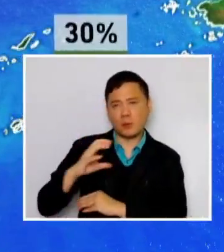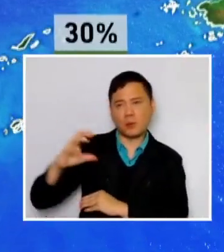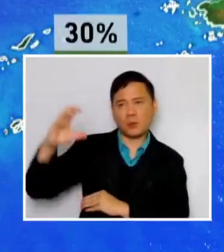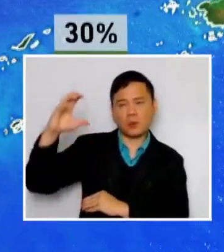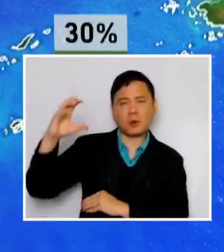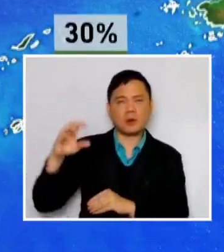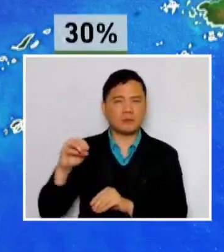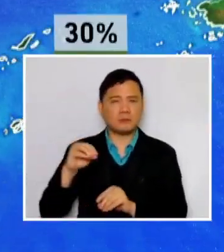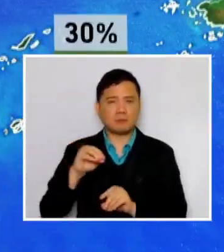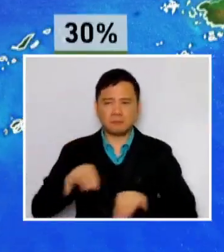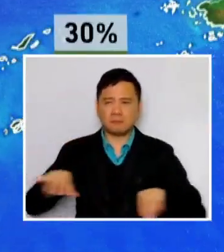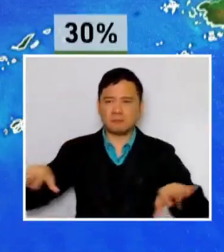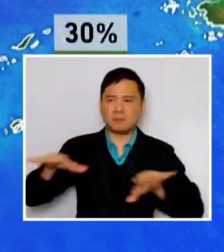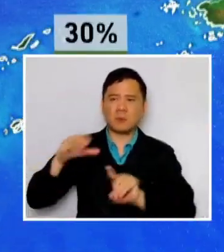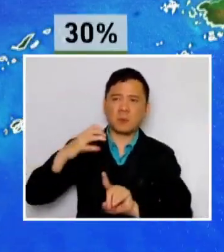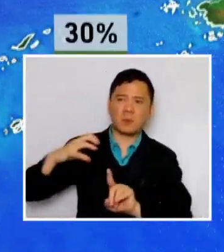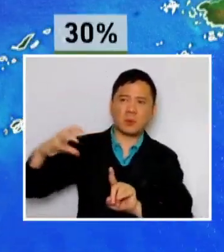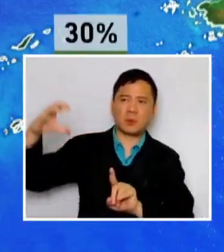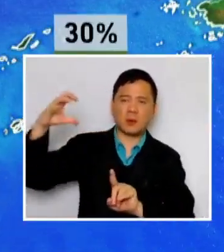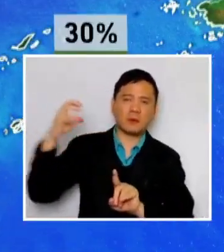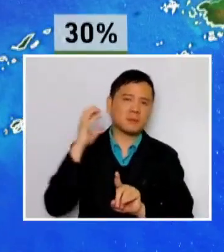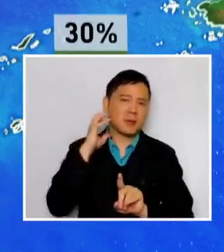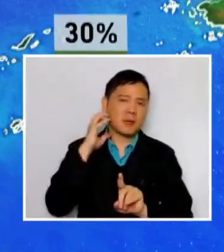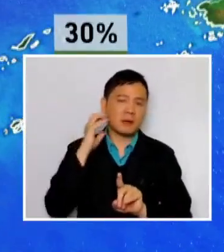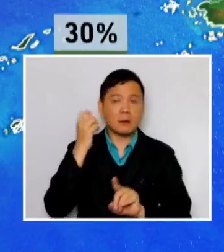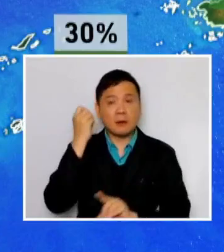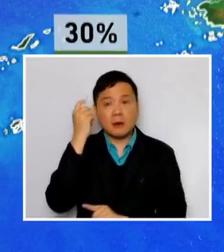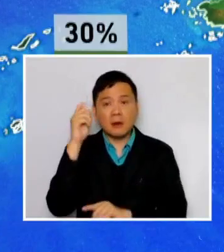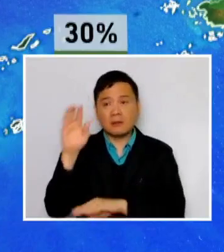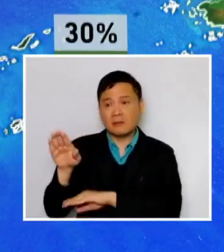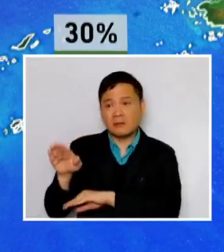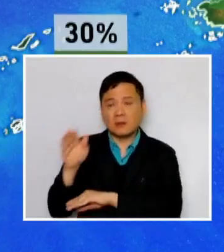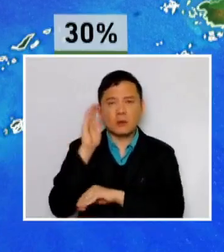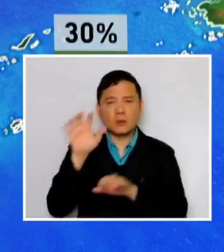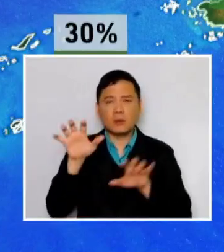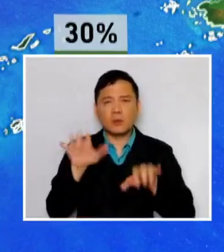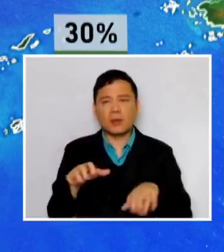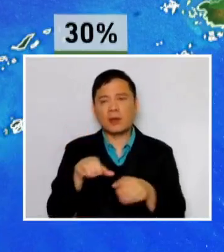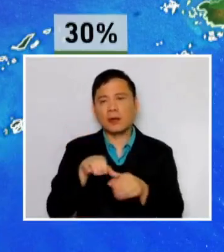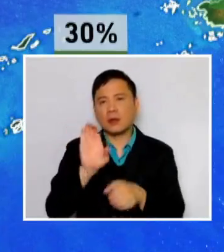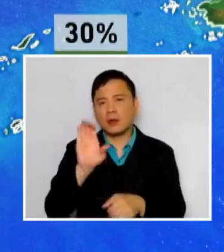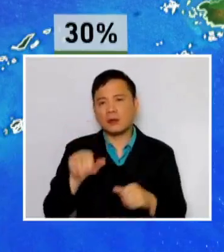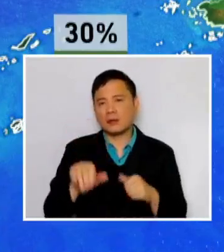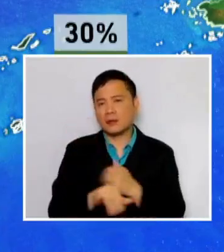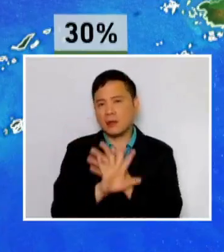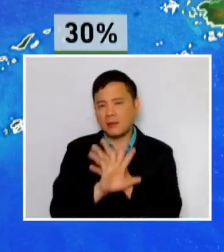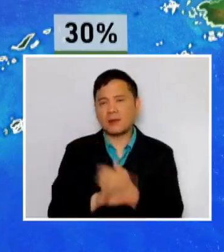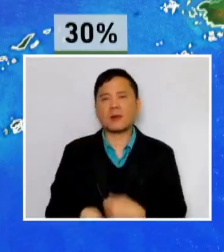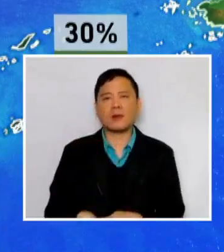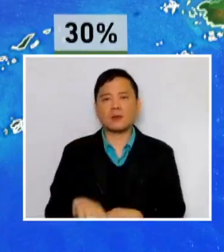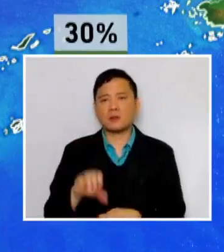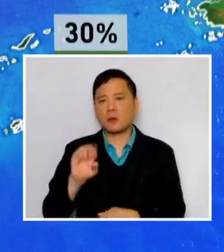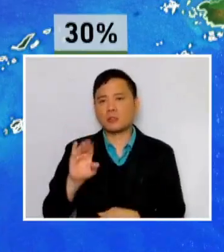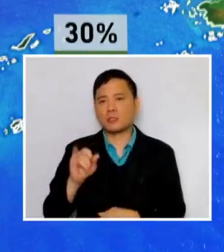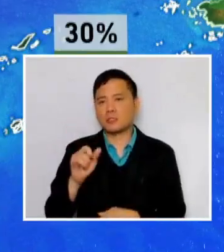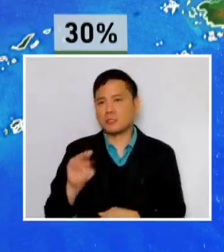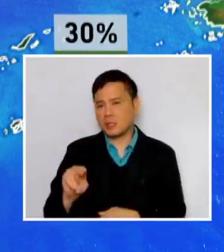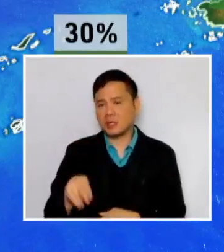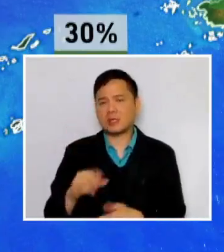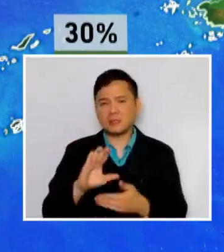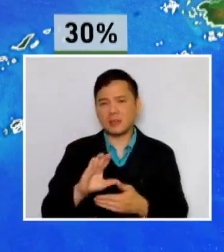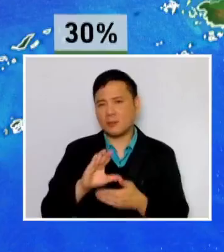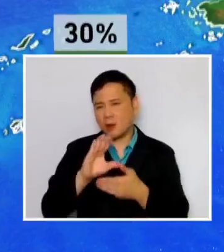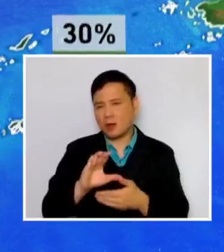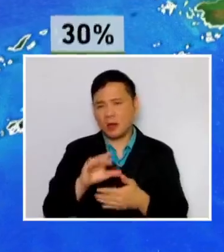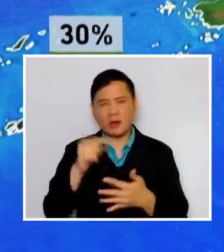ng Mindanao, pero bago magtanghali, maulan na sa bahagi ng Caraga, Davao Region, Sokcergen at maging sa Zamboanga